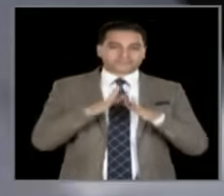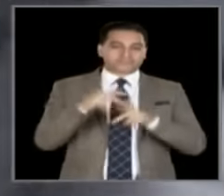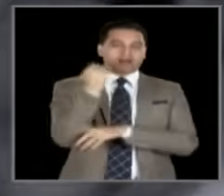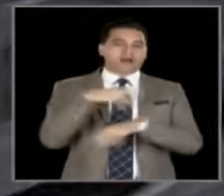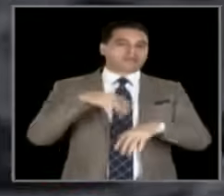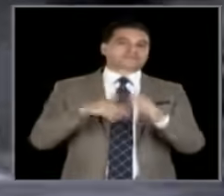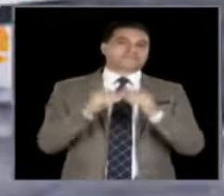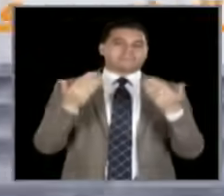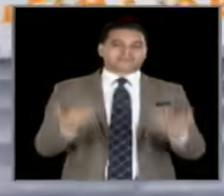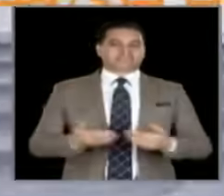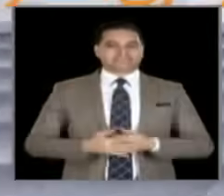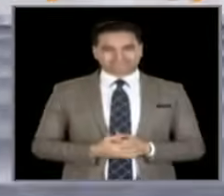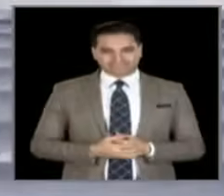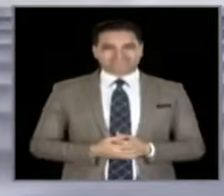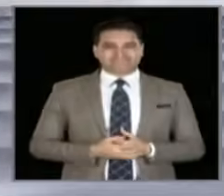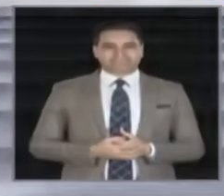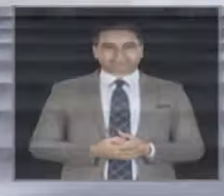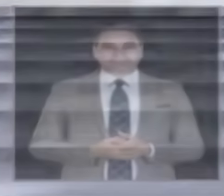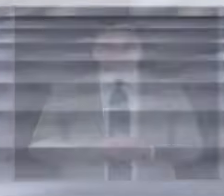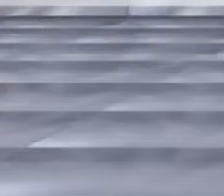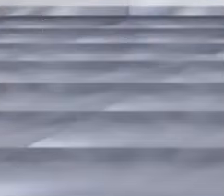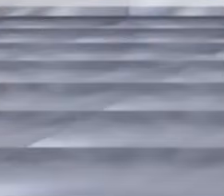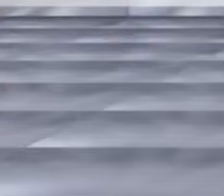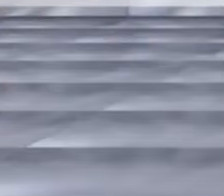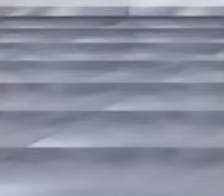خزنه البنك الاهلي لتطوير الكره